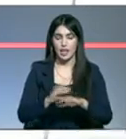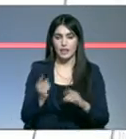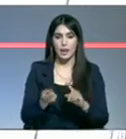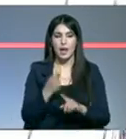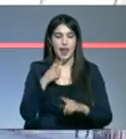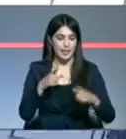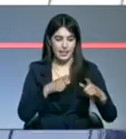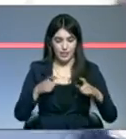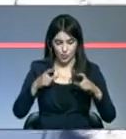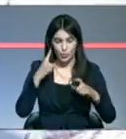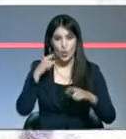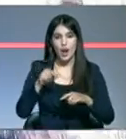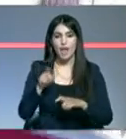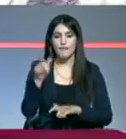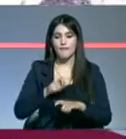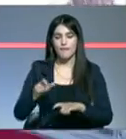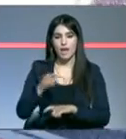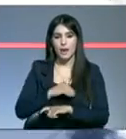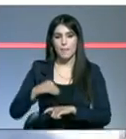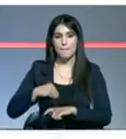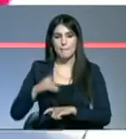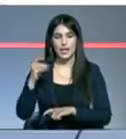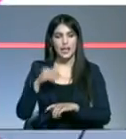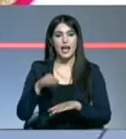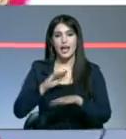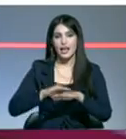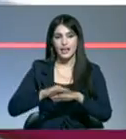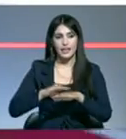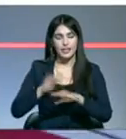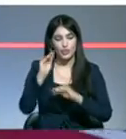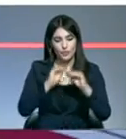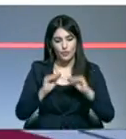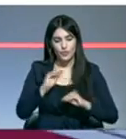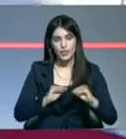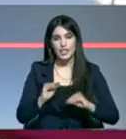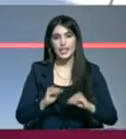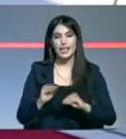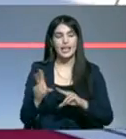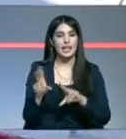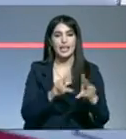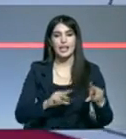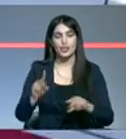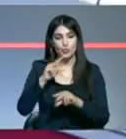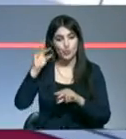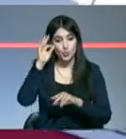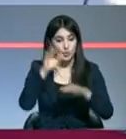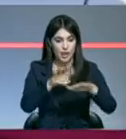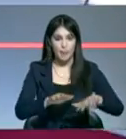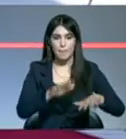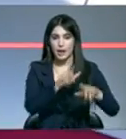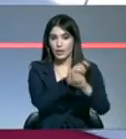الدواء وهي تبرأ بإذن الله. فأما الدواء فهو برلمان وطني